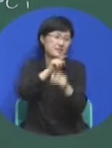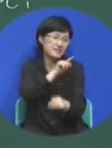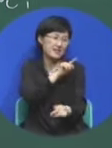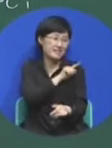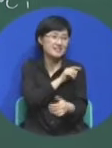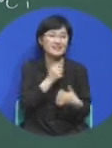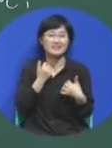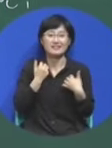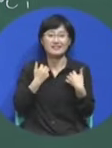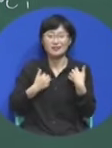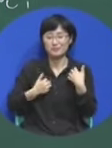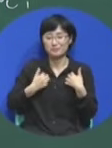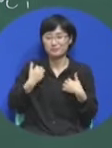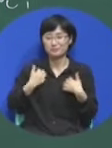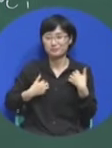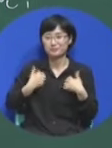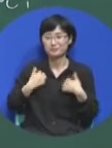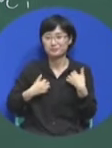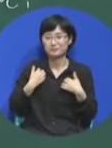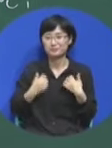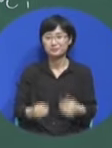그랬어요.